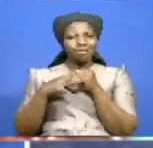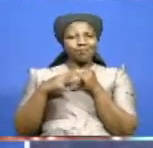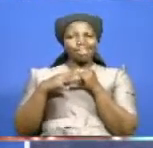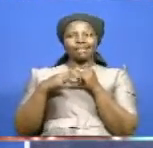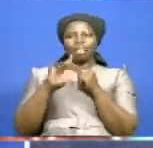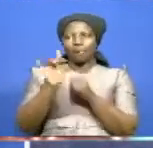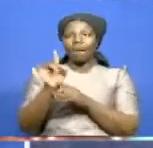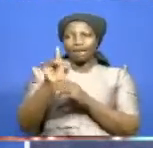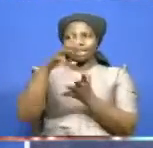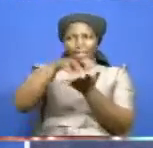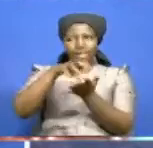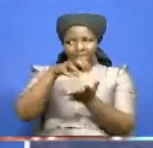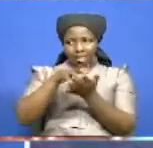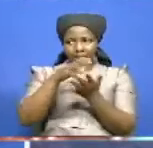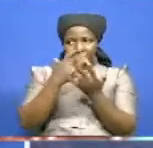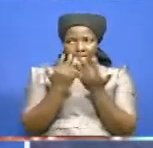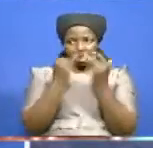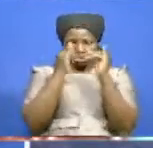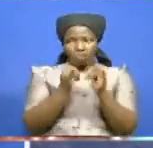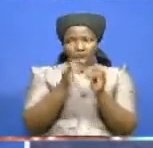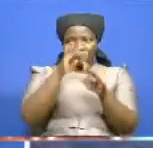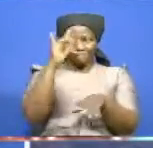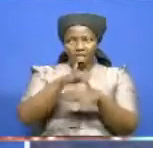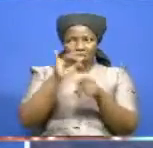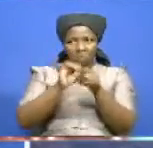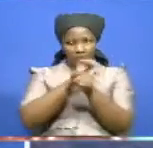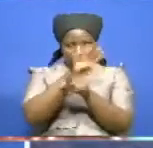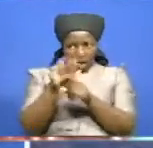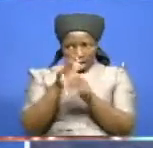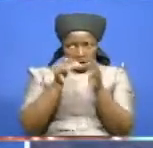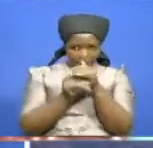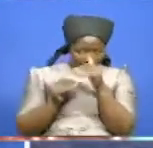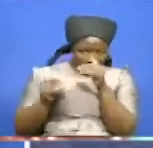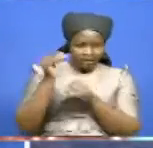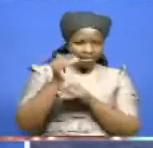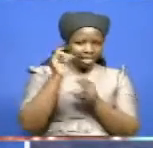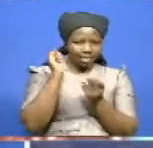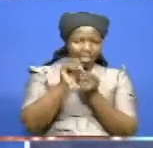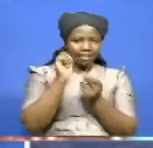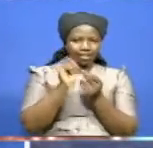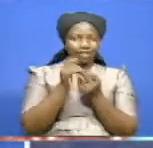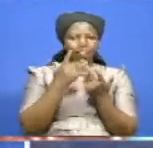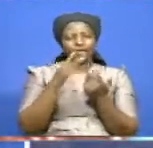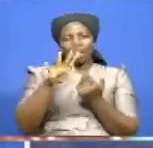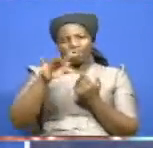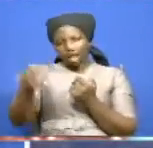1091 vipya vya virusi vya corona kufuatia kupimwa kwa sampuli